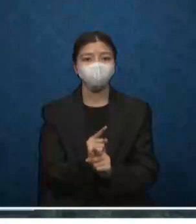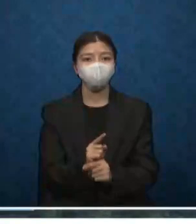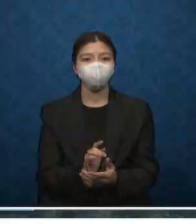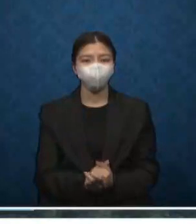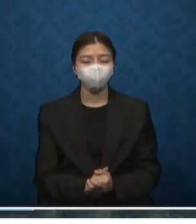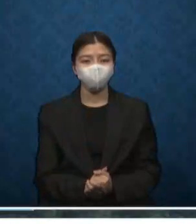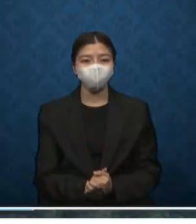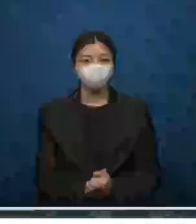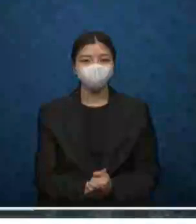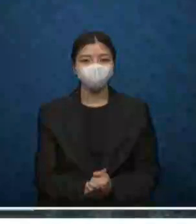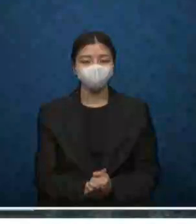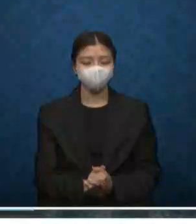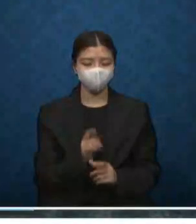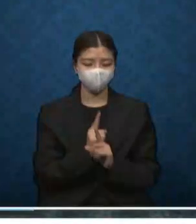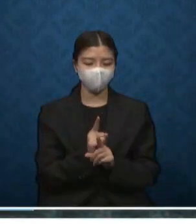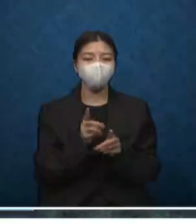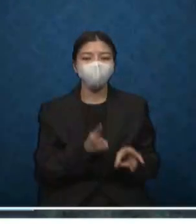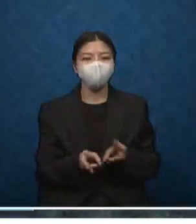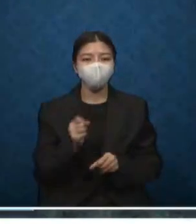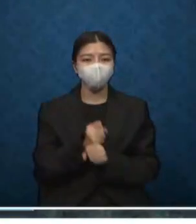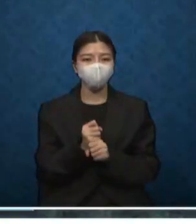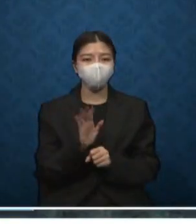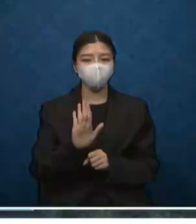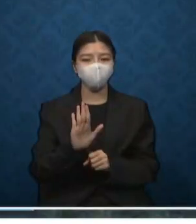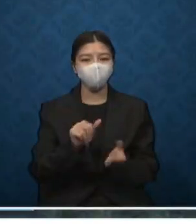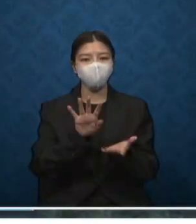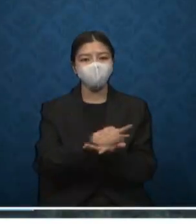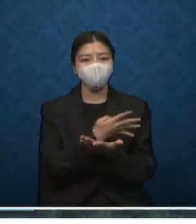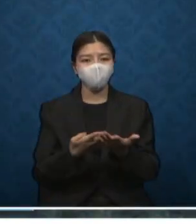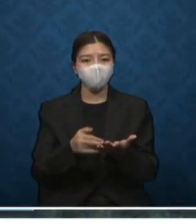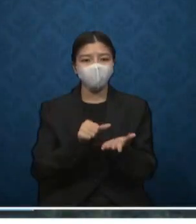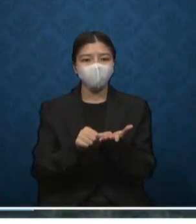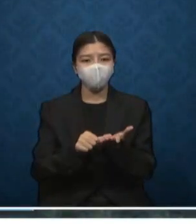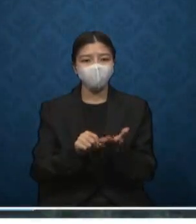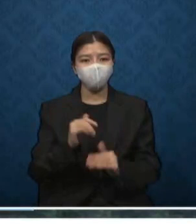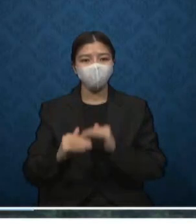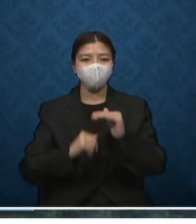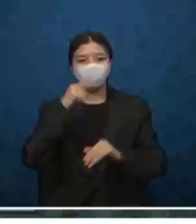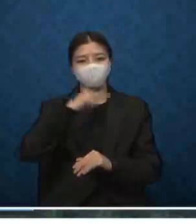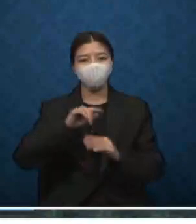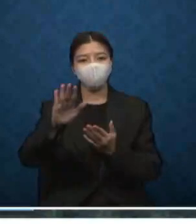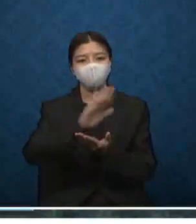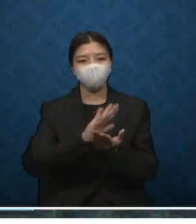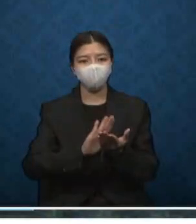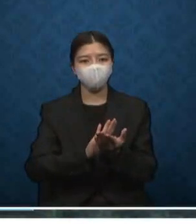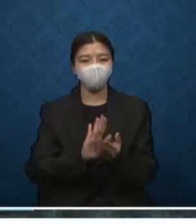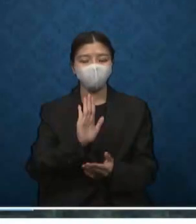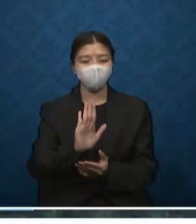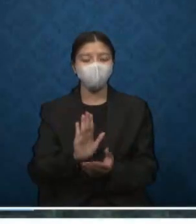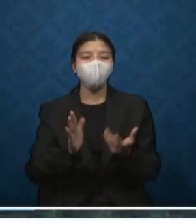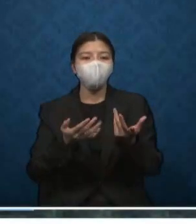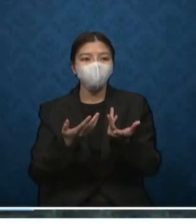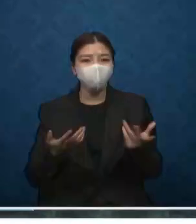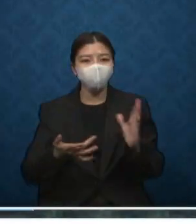าการดำเนินการตามแผนปฏิรูปประเทศด้านสื่อสารมวลชนและเทคโนโลยีสารสนเท